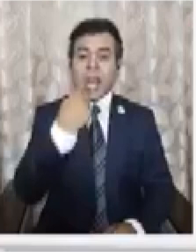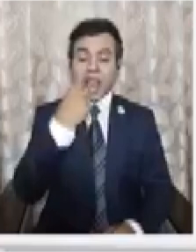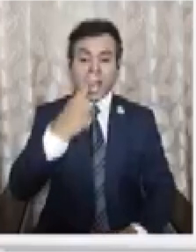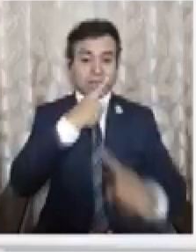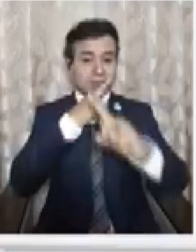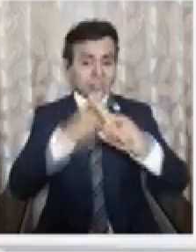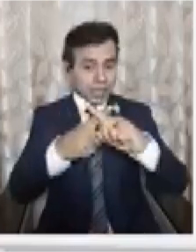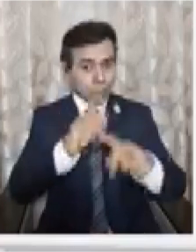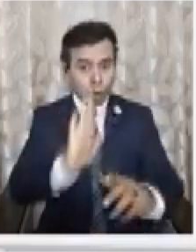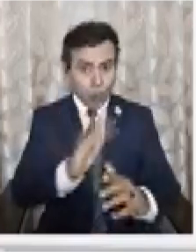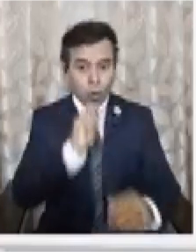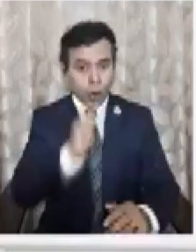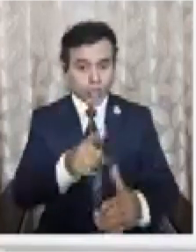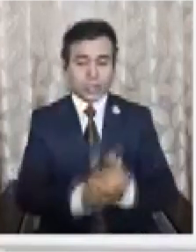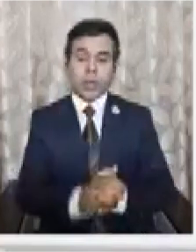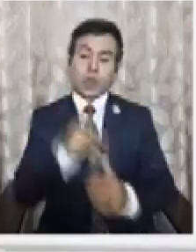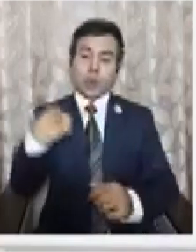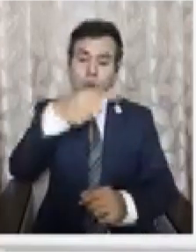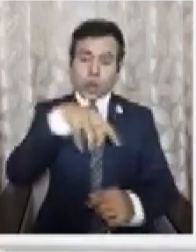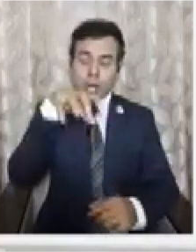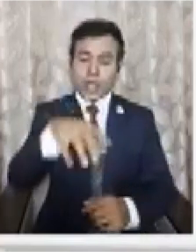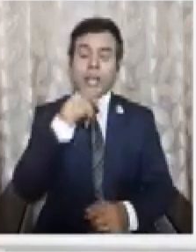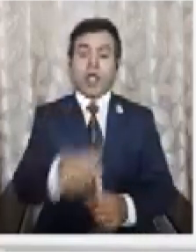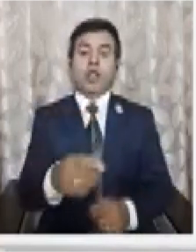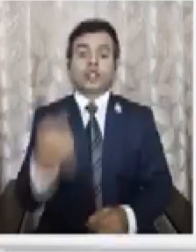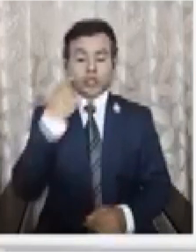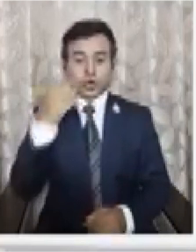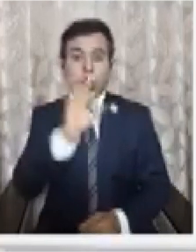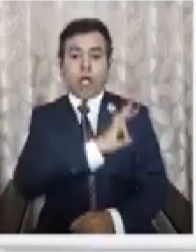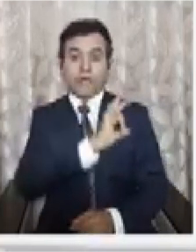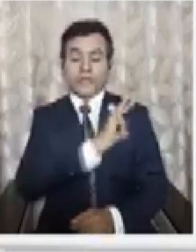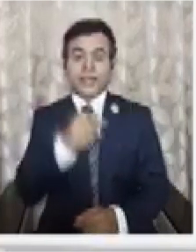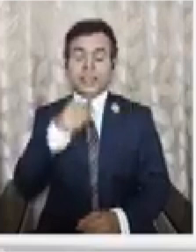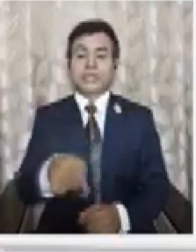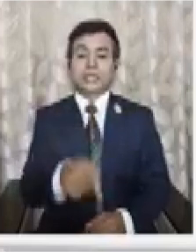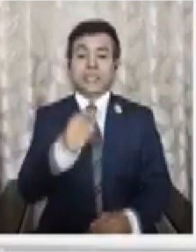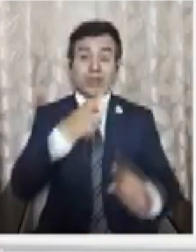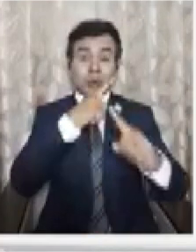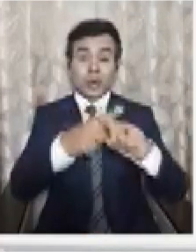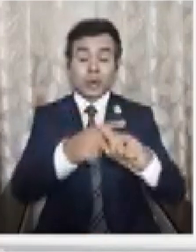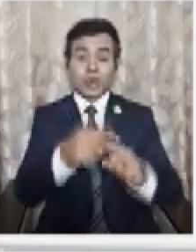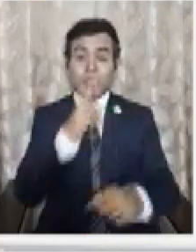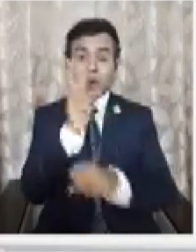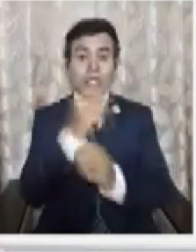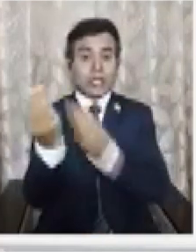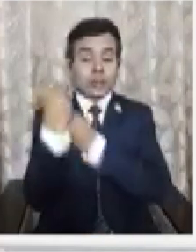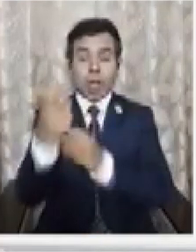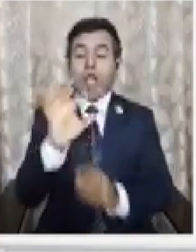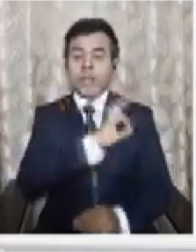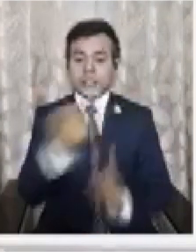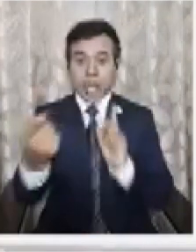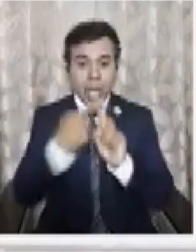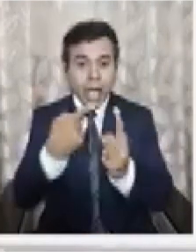করছে। যে সমস্ত এলাকায় চলাচল সীমিত করা হয়েছে সেই এলাকার স্থানীয় প্রশাসনের সাথে সমন্বয়